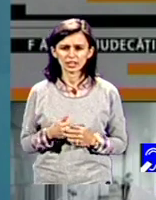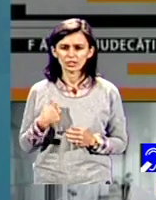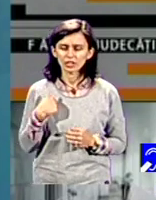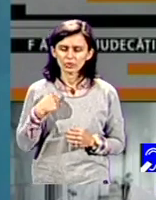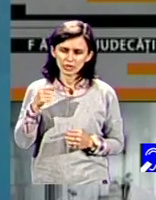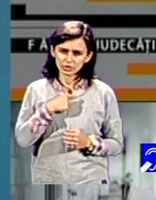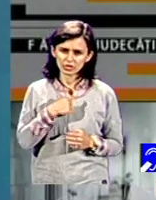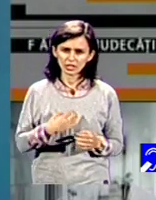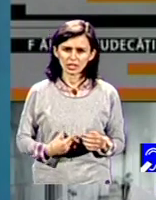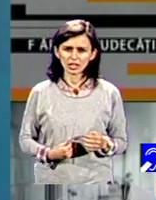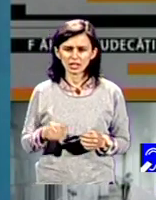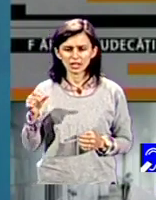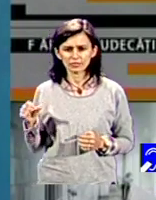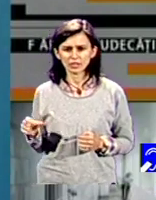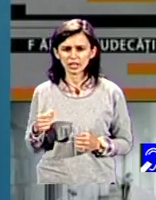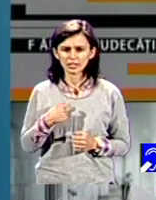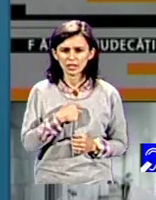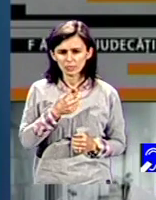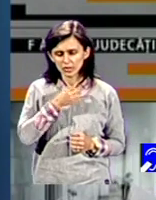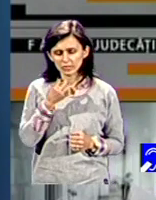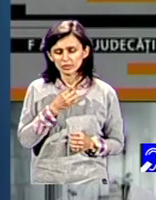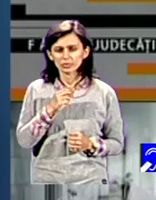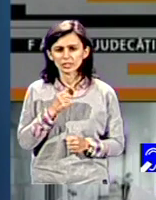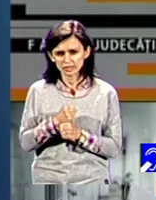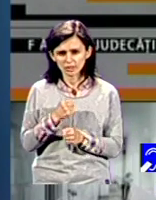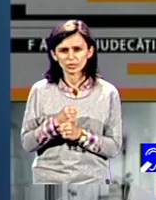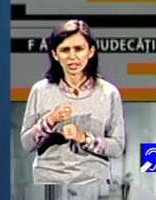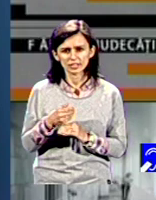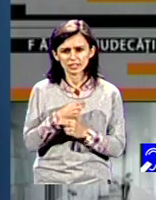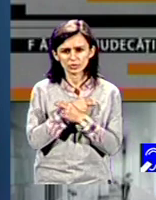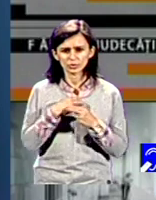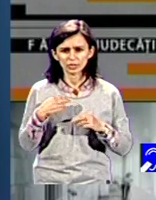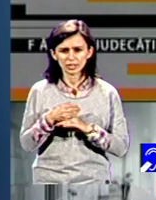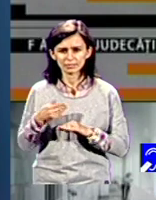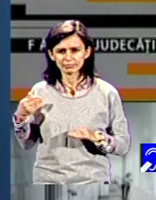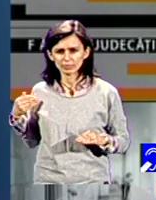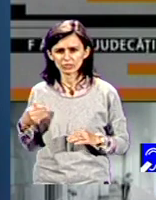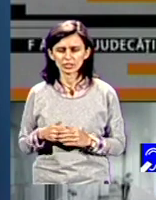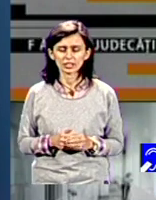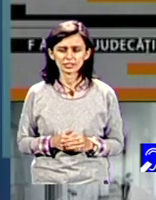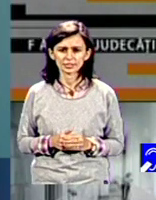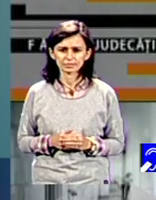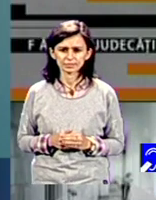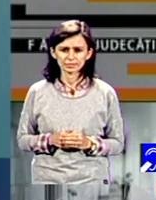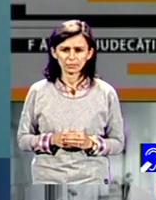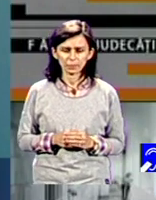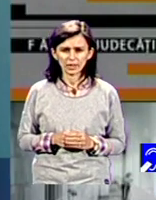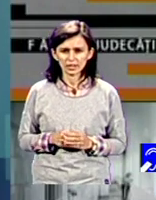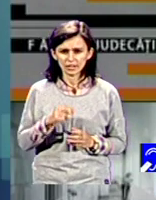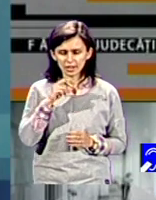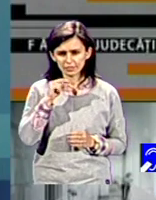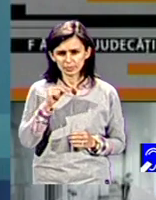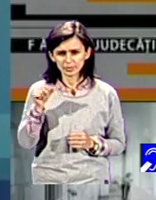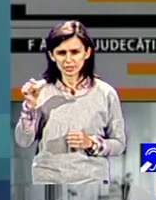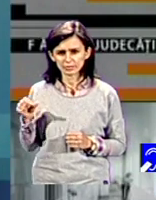În ca operează cu niște prejudecăți daca va referiti la prejudecățile magistrați în toată să îl